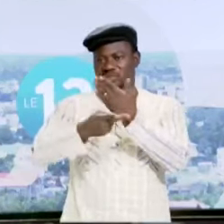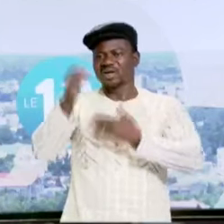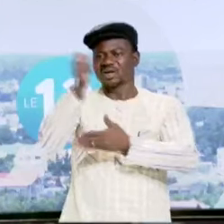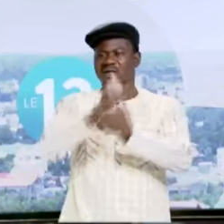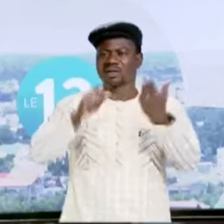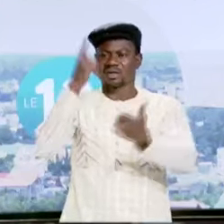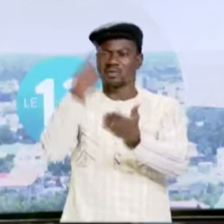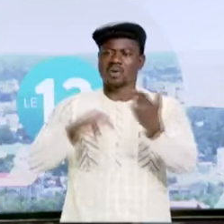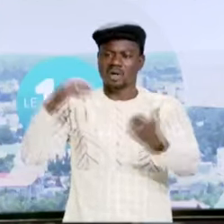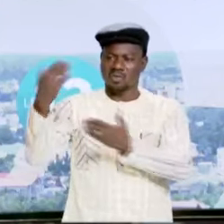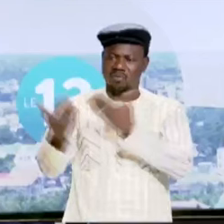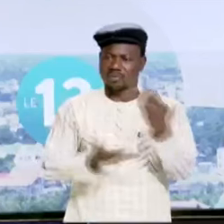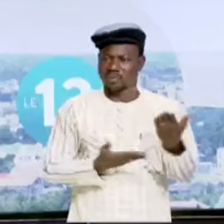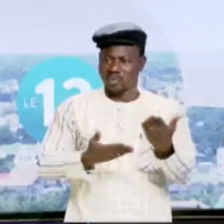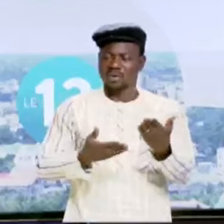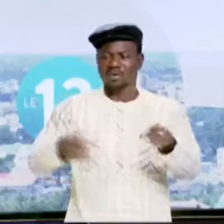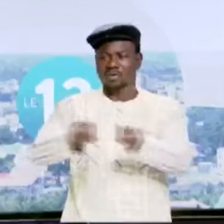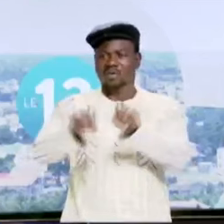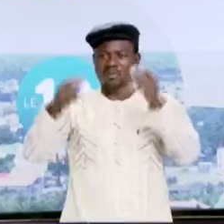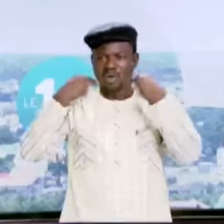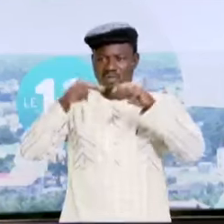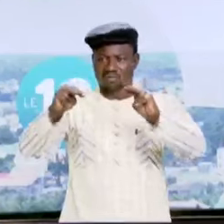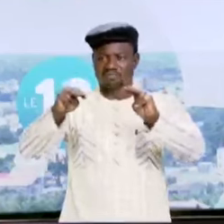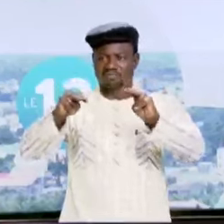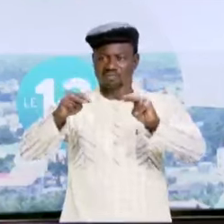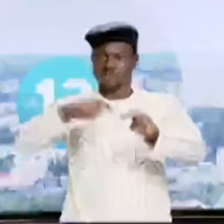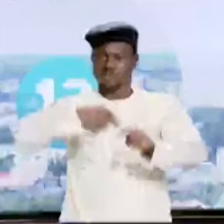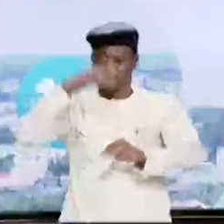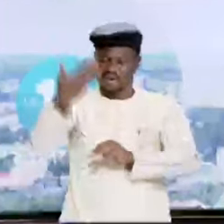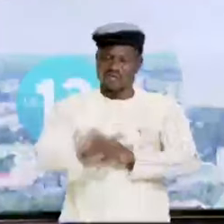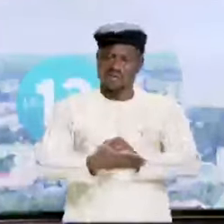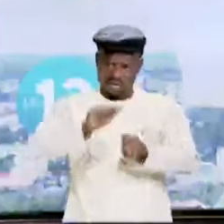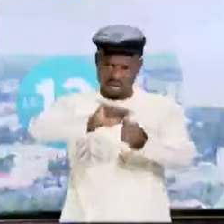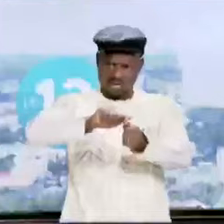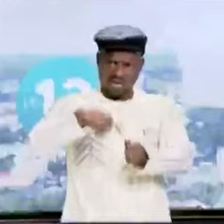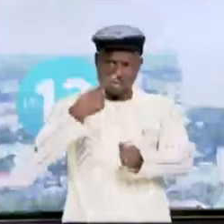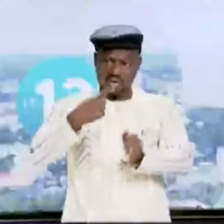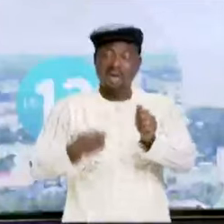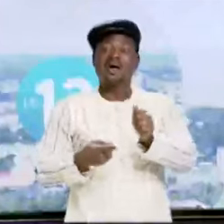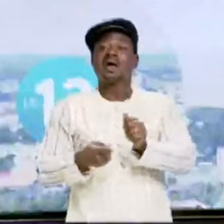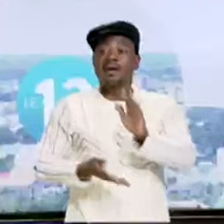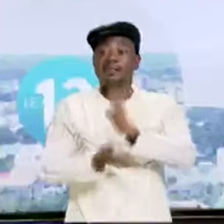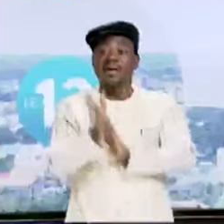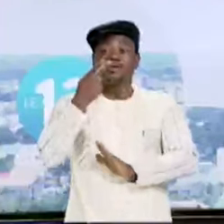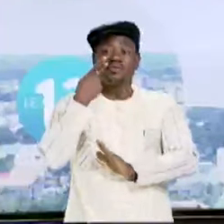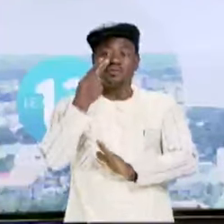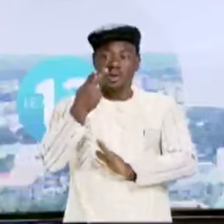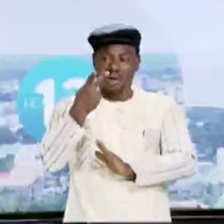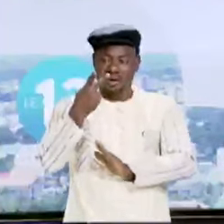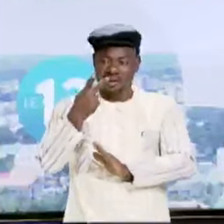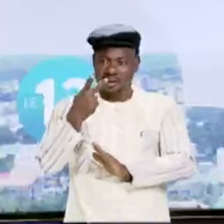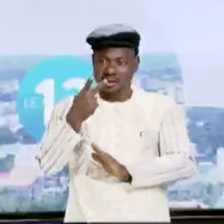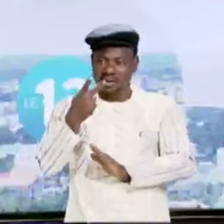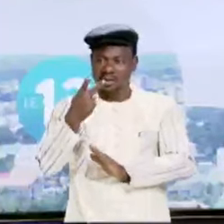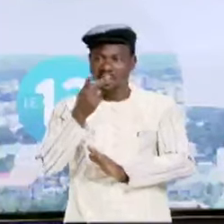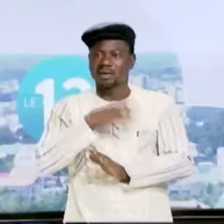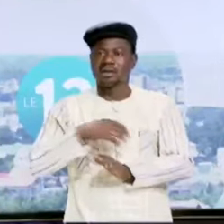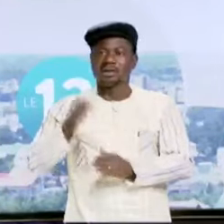portent ces notes? Déjà, le message de fond, je vais inviter les uns et les autres à aller voir d'ailleurs la vidéo sur